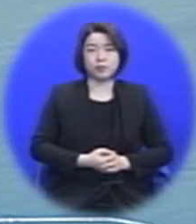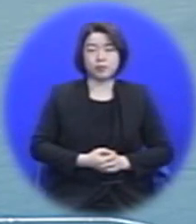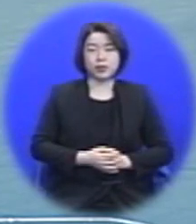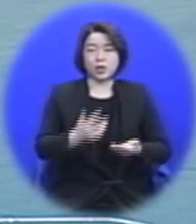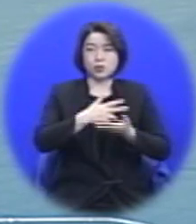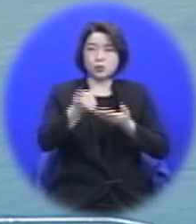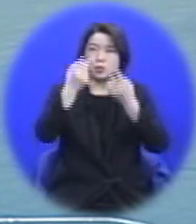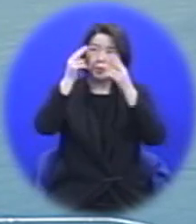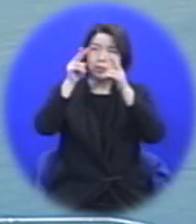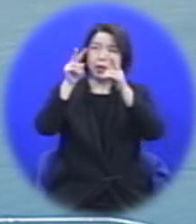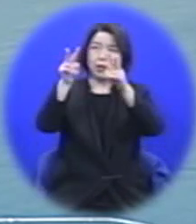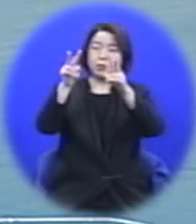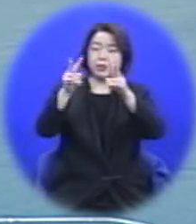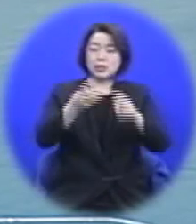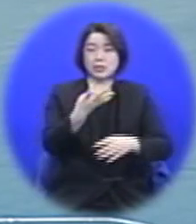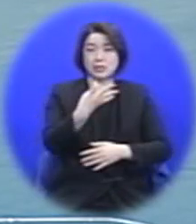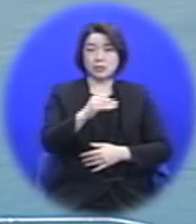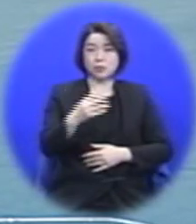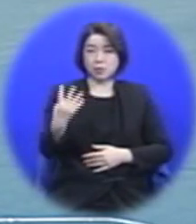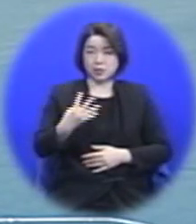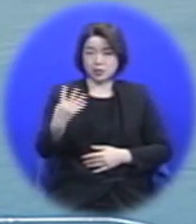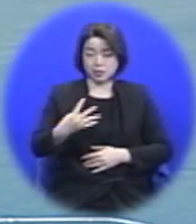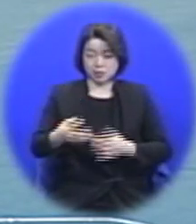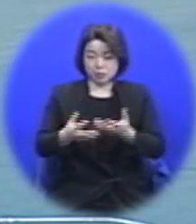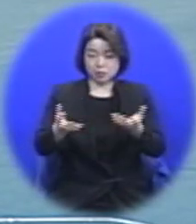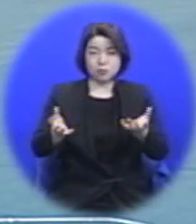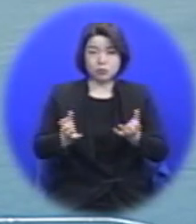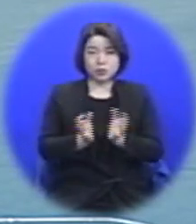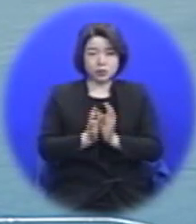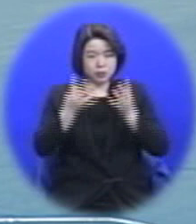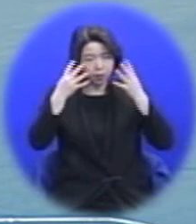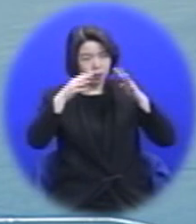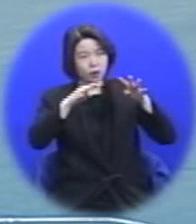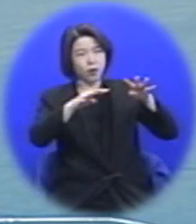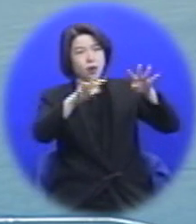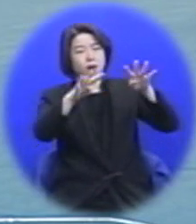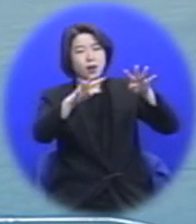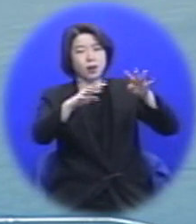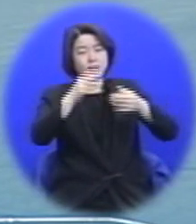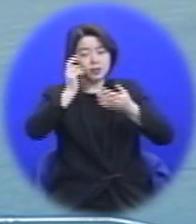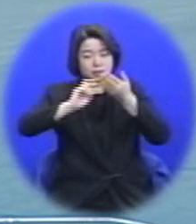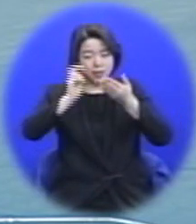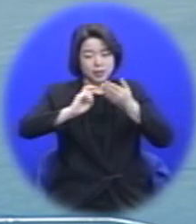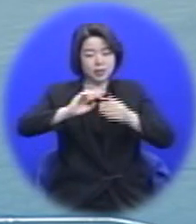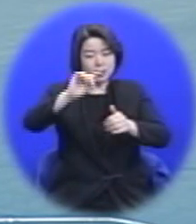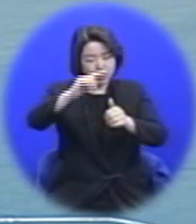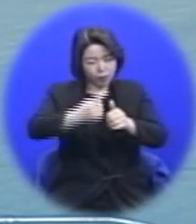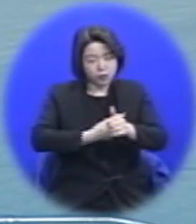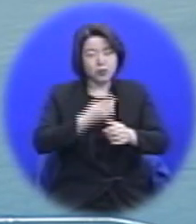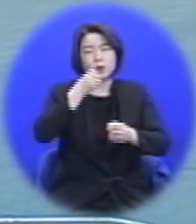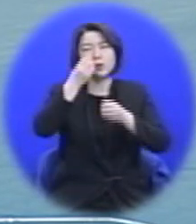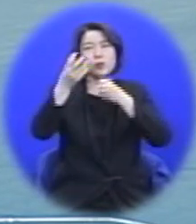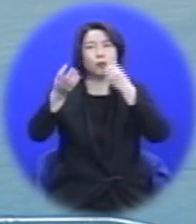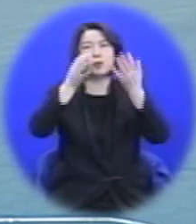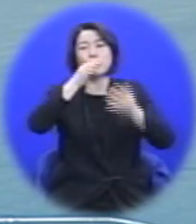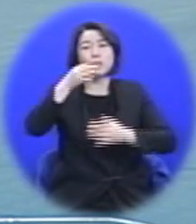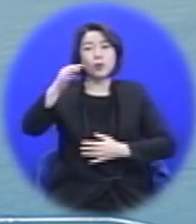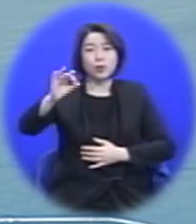주님을 바라보는 14만 4천의 무리들은 찬양이 저절로 터져 나오는 것입니다.